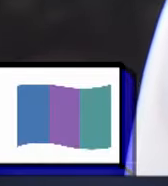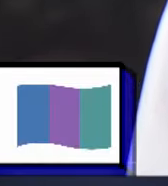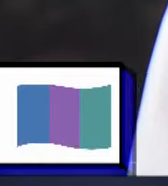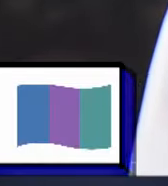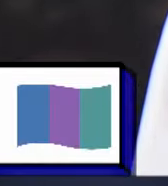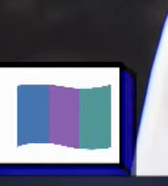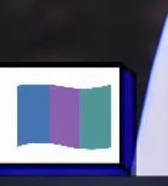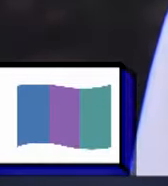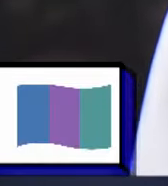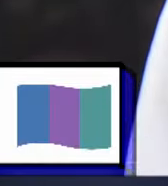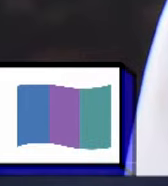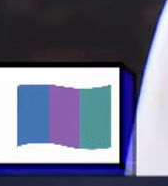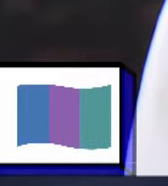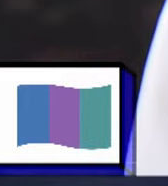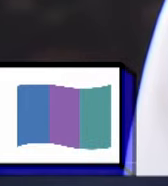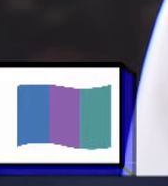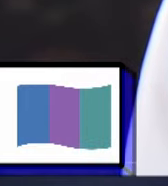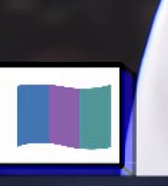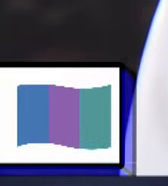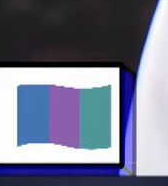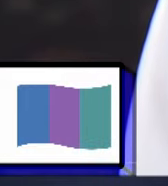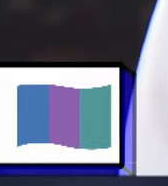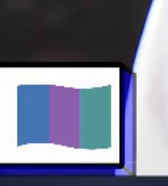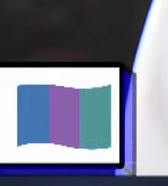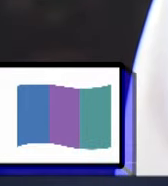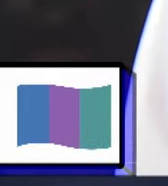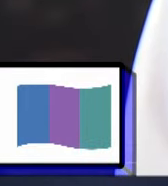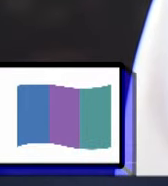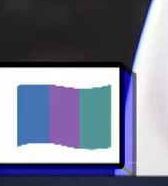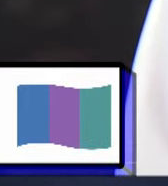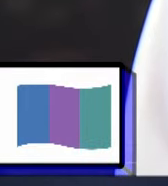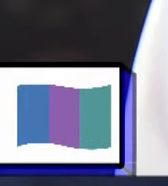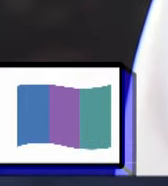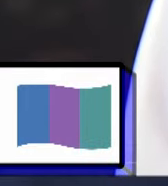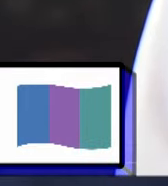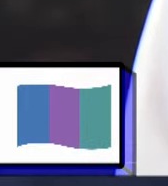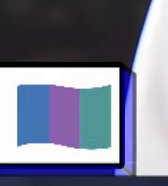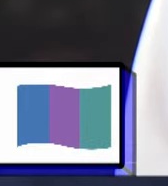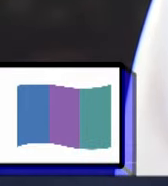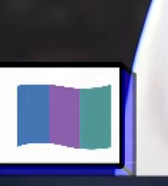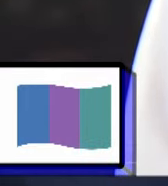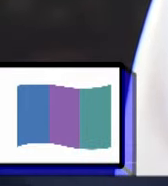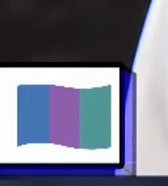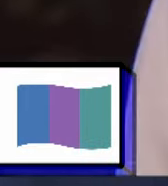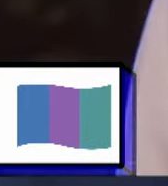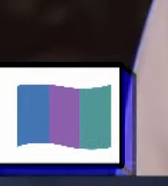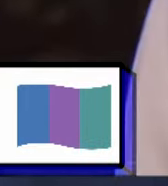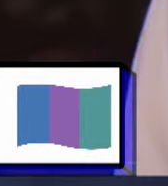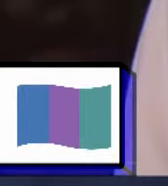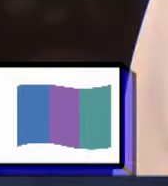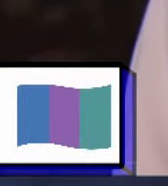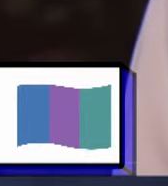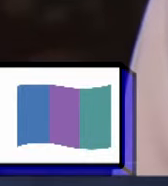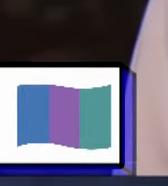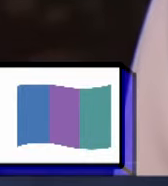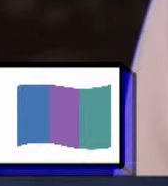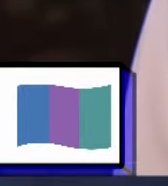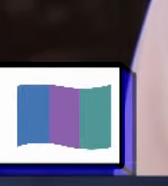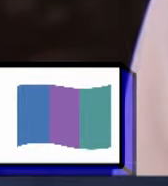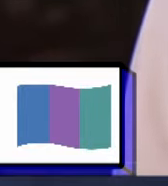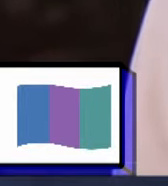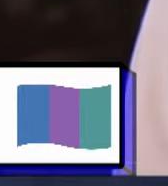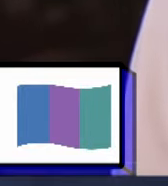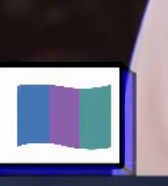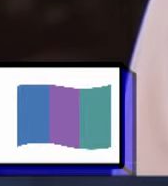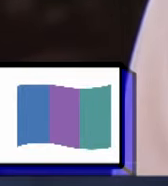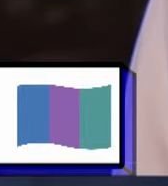내일의 선거 역시 지금까지 그래왔던 것처럼 대통령 선거에서 0.73% 차로 운명이 갈렸는데